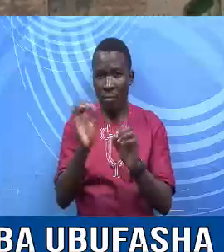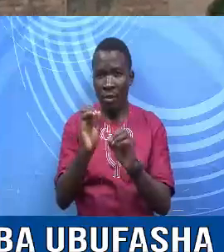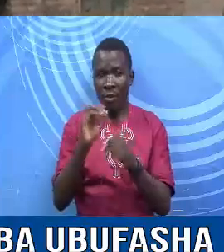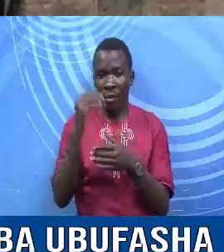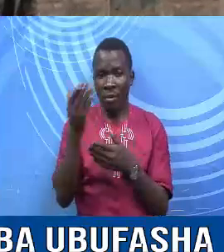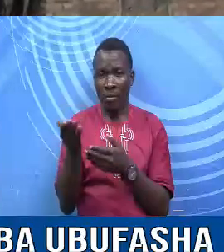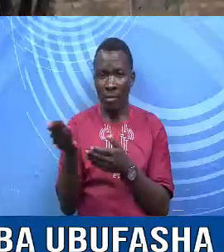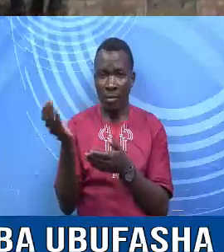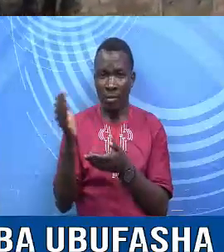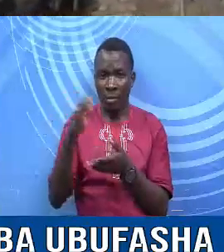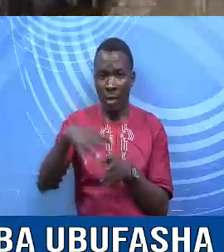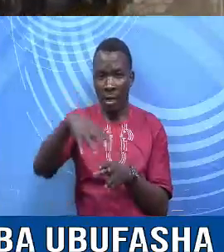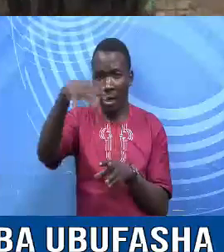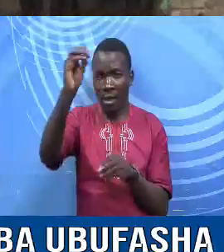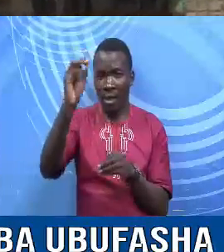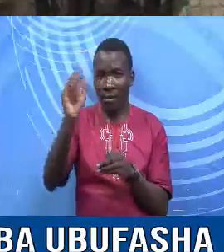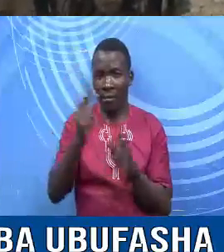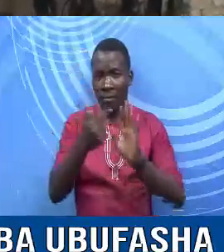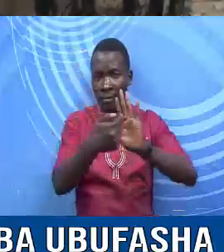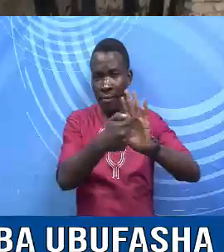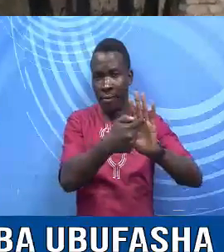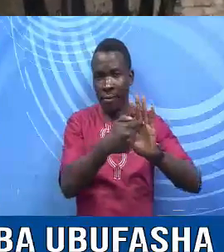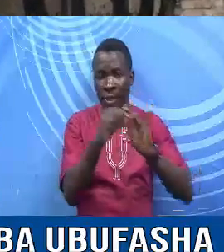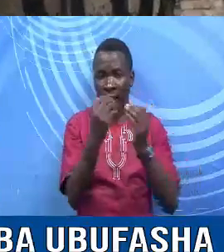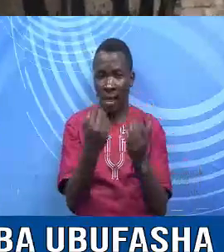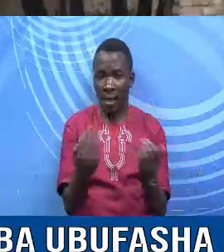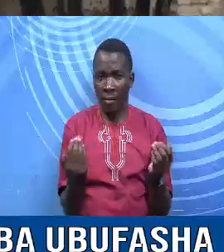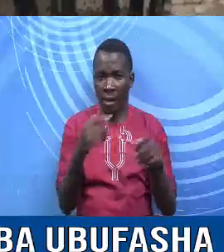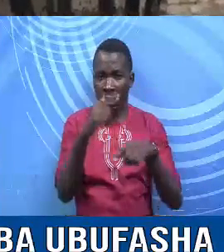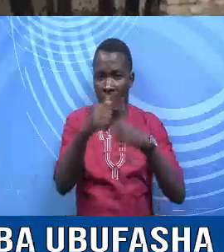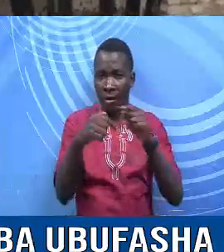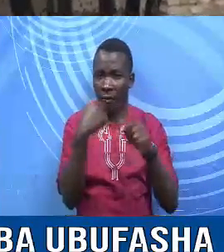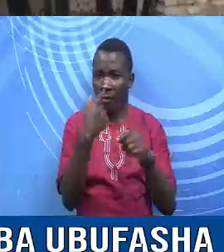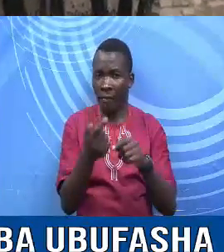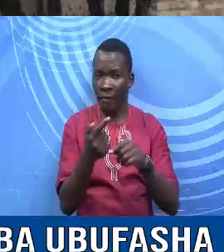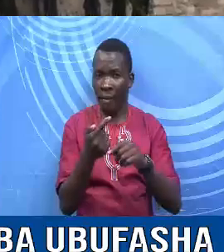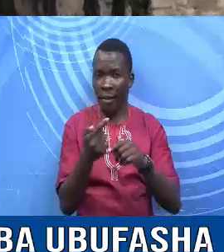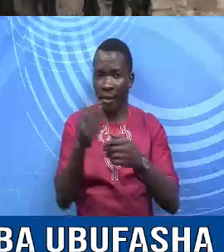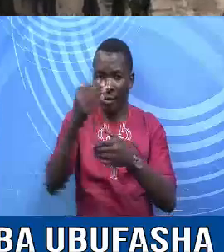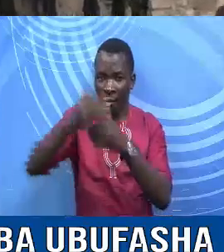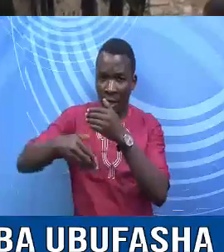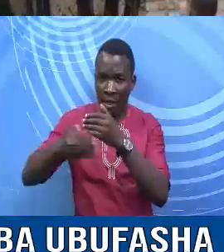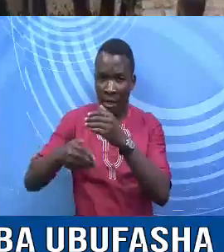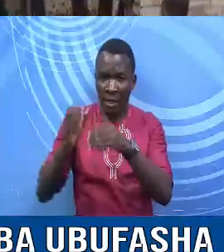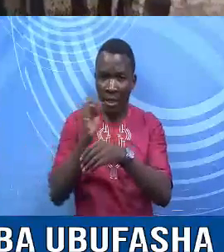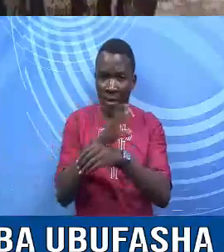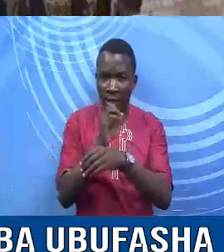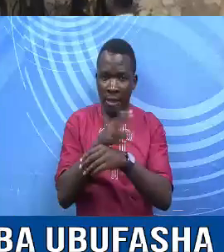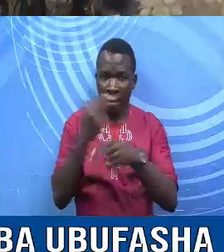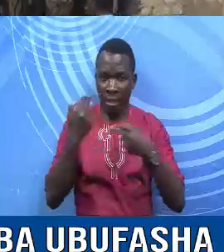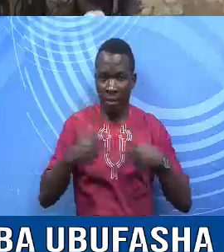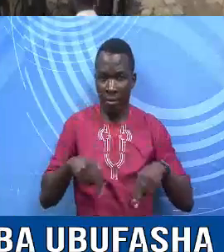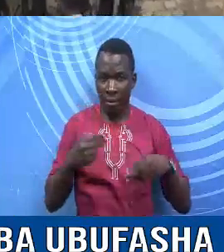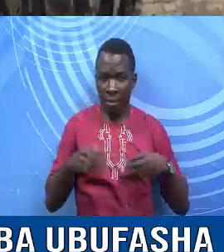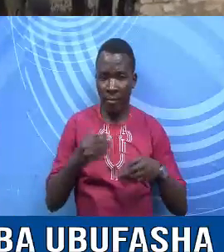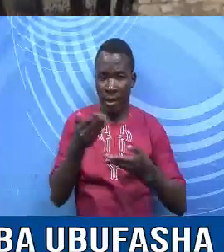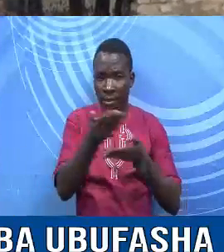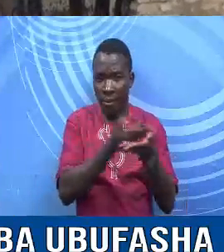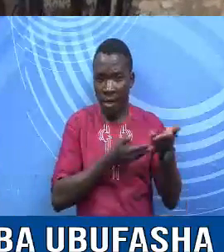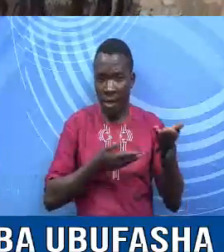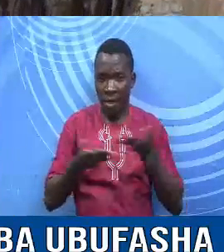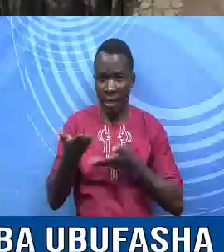agataha atamugaragaza Aba bana bakomeza bavuga ko banegerwa n'abajyanama b'ubuzima bakajya babaganiriza ngo kuko baba